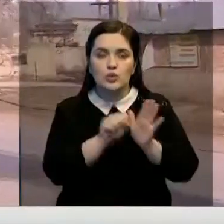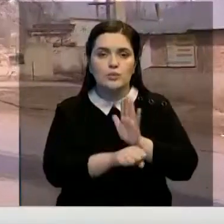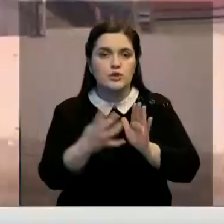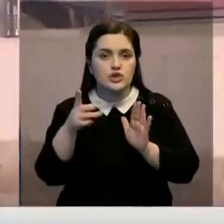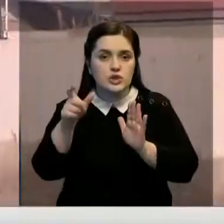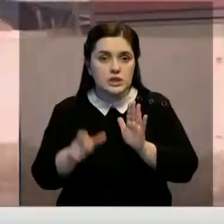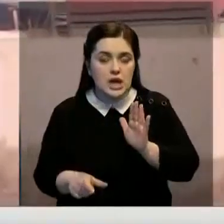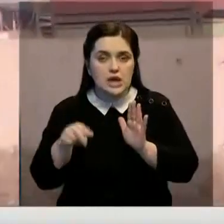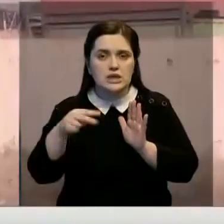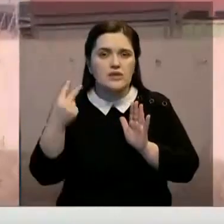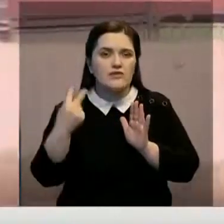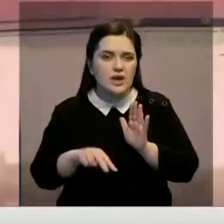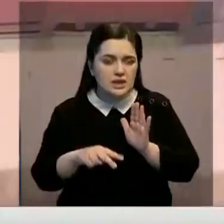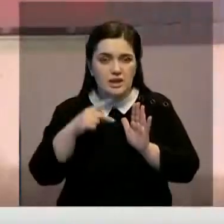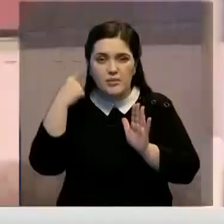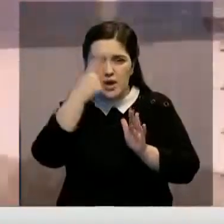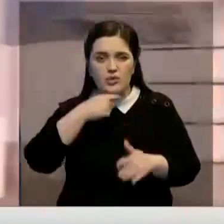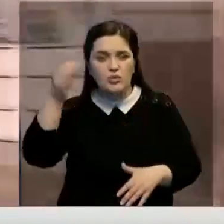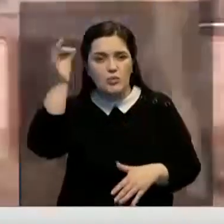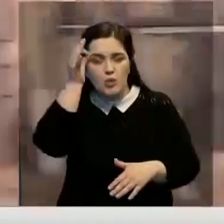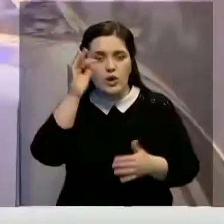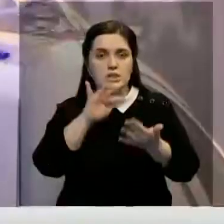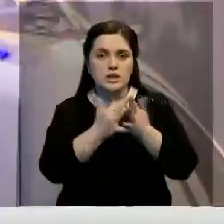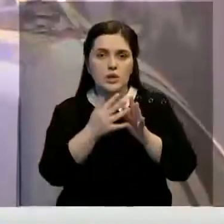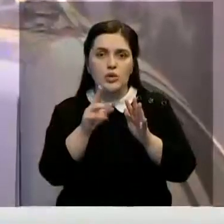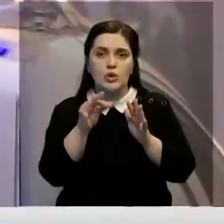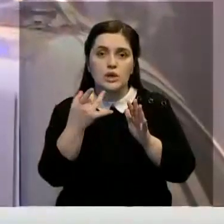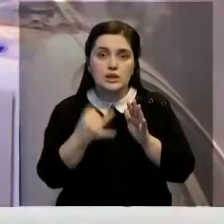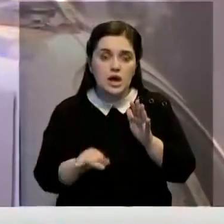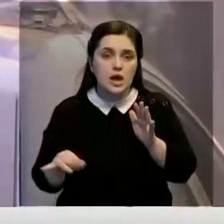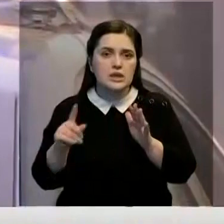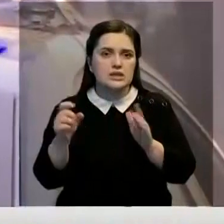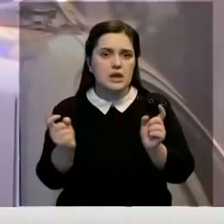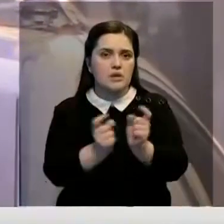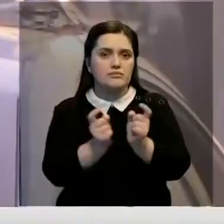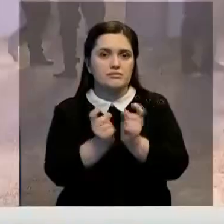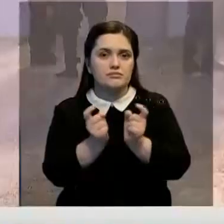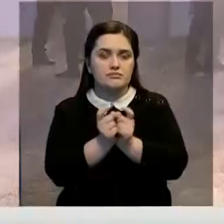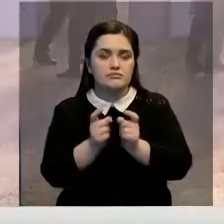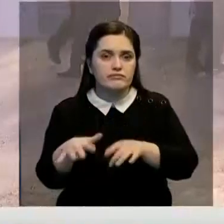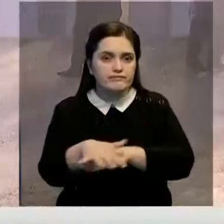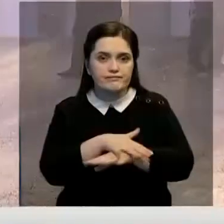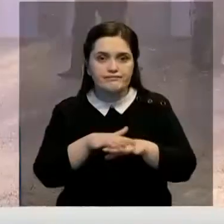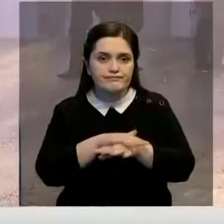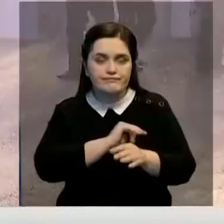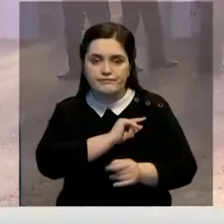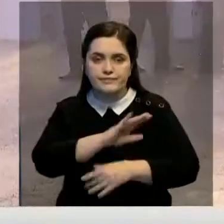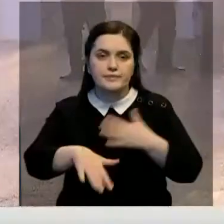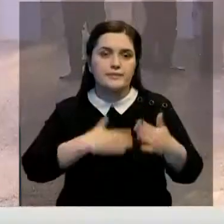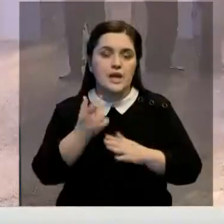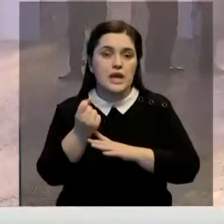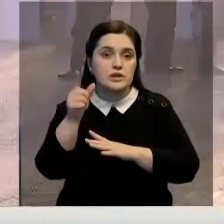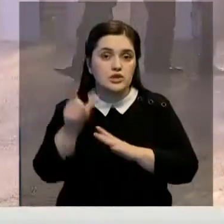Напомню, в 2020 году в нескольких селах Кордайского района из-за бытового конфликта вспыхнули массовые беспорядки.